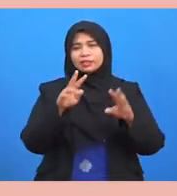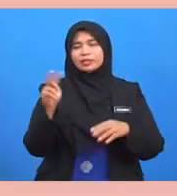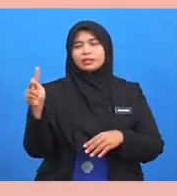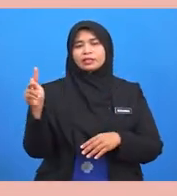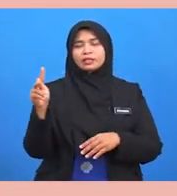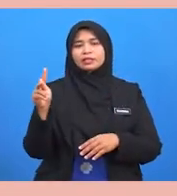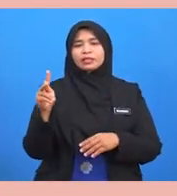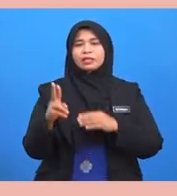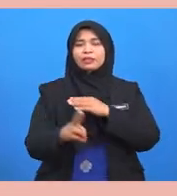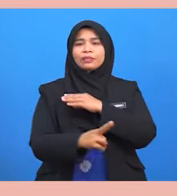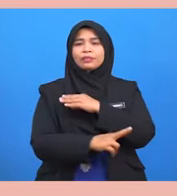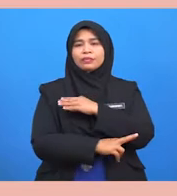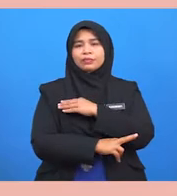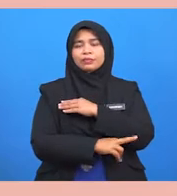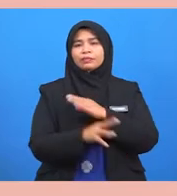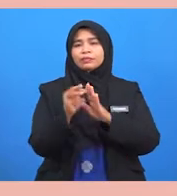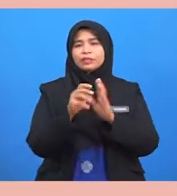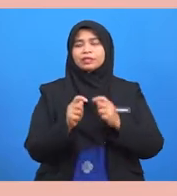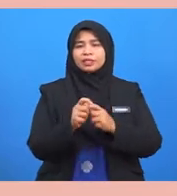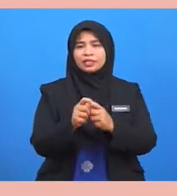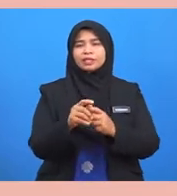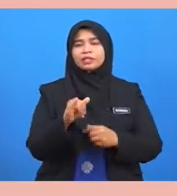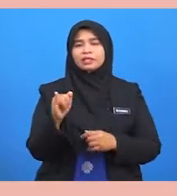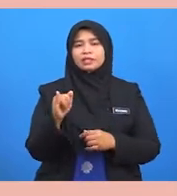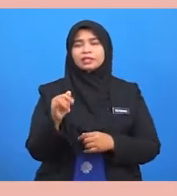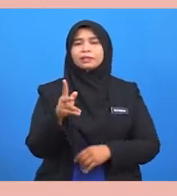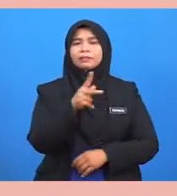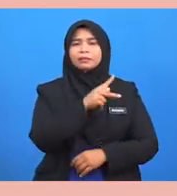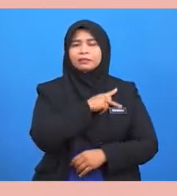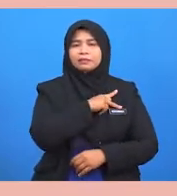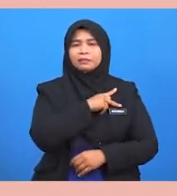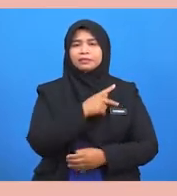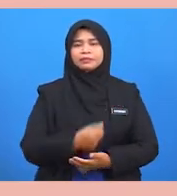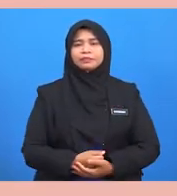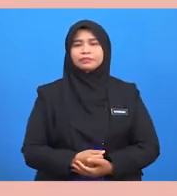nyatakan hukum mentaati pemimpin.